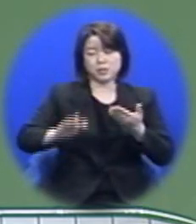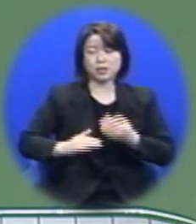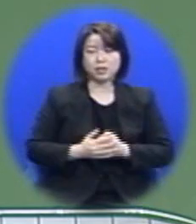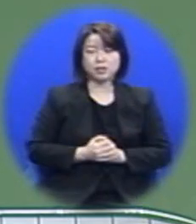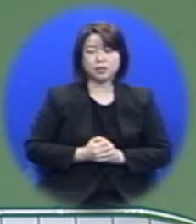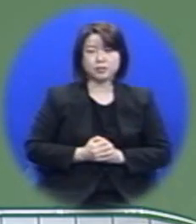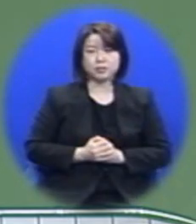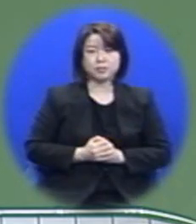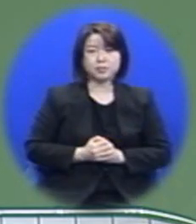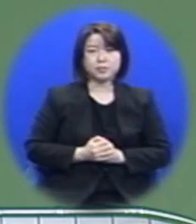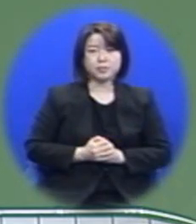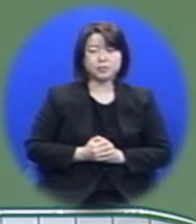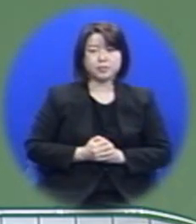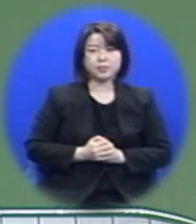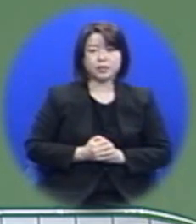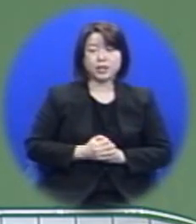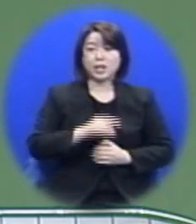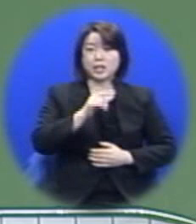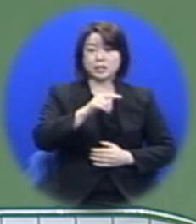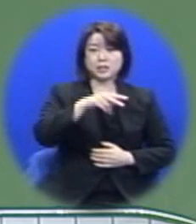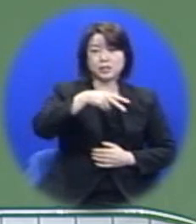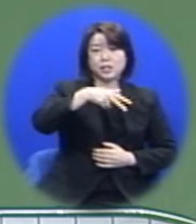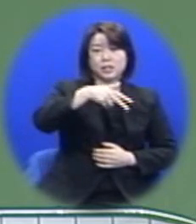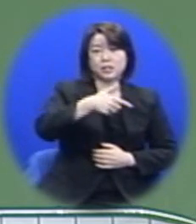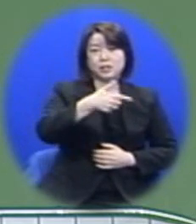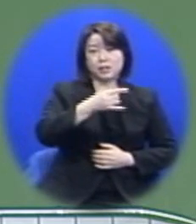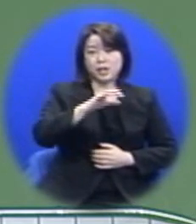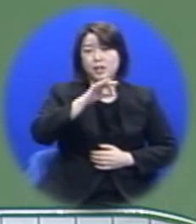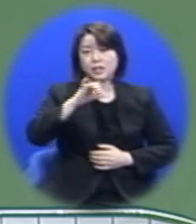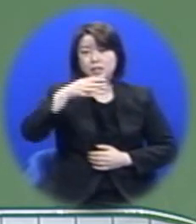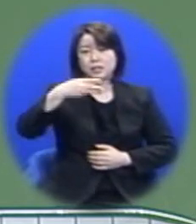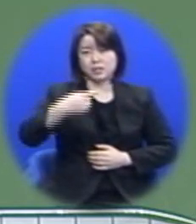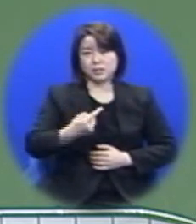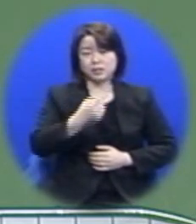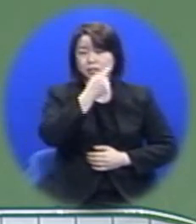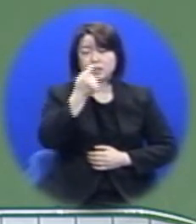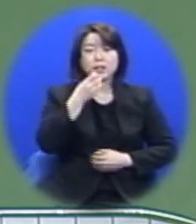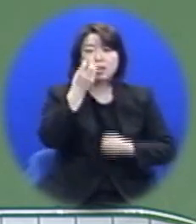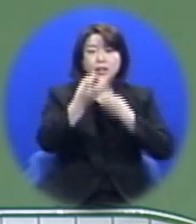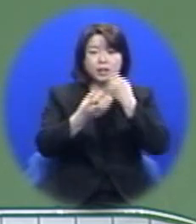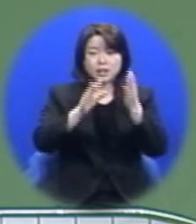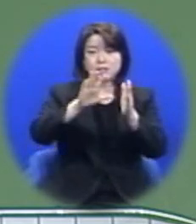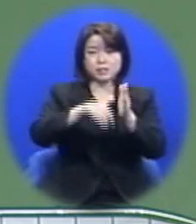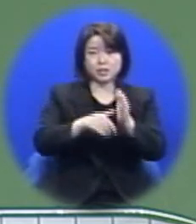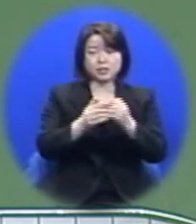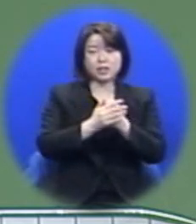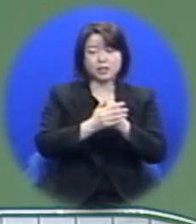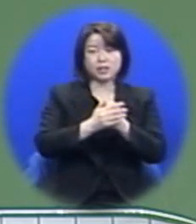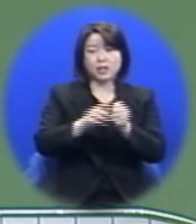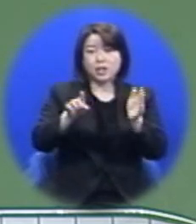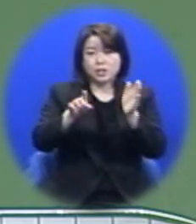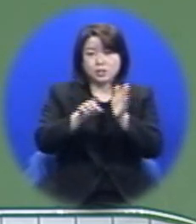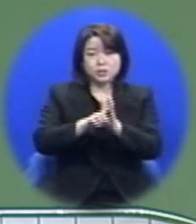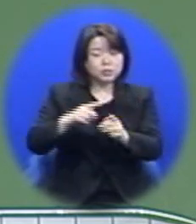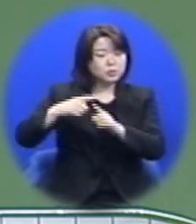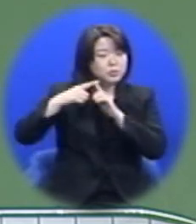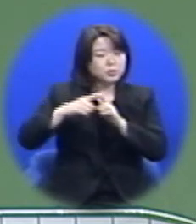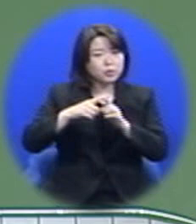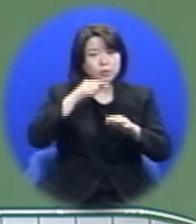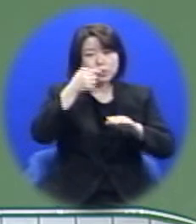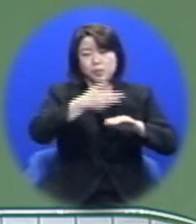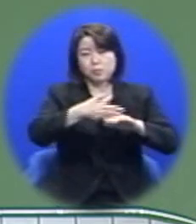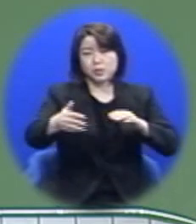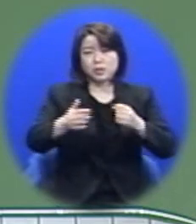아들입니다. 그 스티브 네이트가 간증을 하는데 순교의 피로 인해서 한 부족이 다